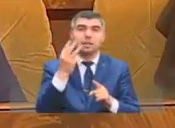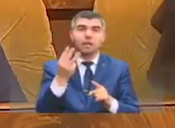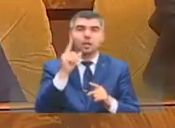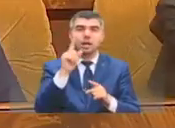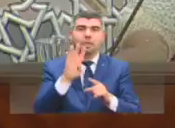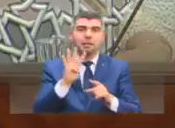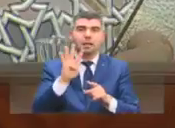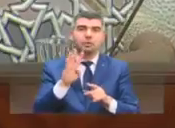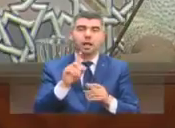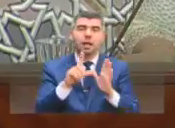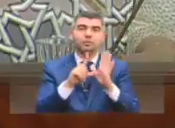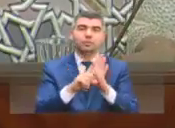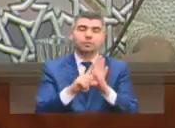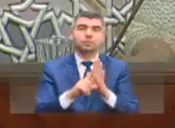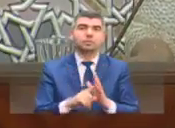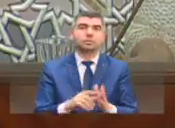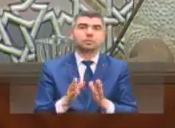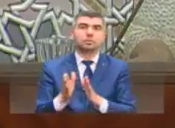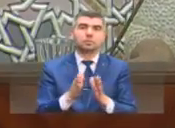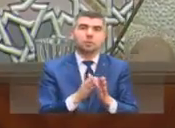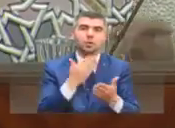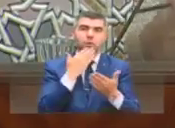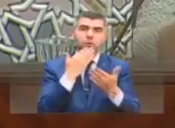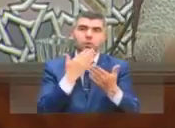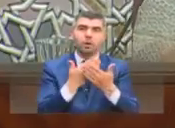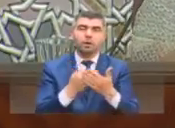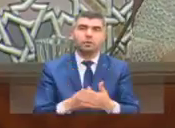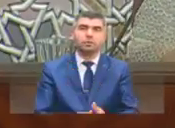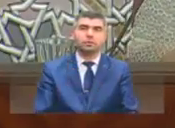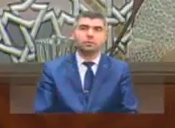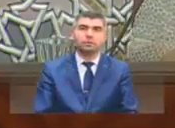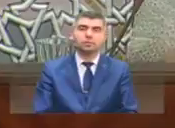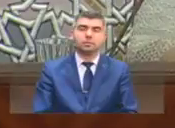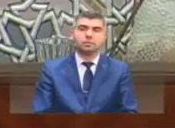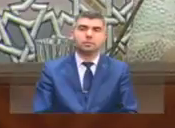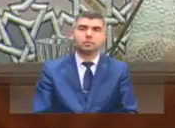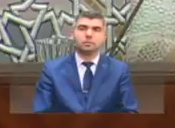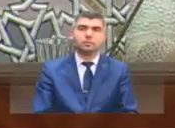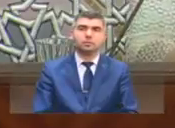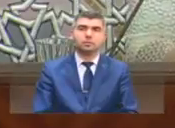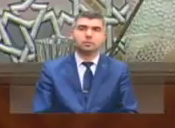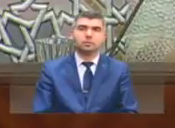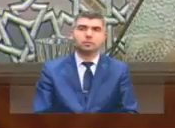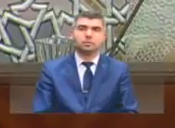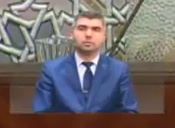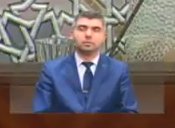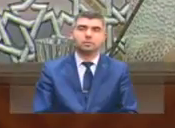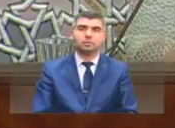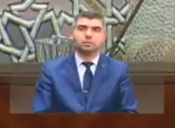على المساهمة. شكرا السيدة كاتبة الدولة على المساهمة. ولا غادي تجاوبوا؟ واخا بغيت نصيفط عليك.